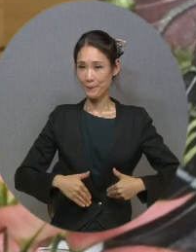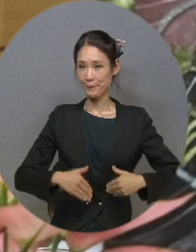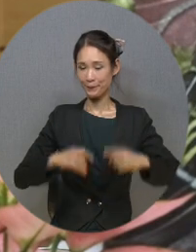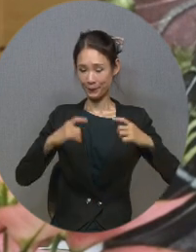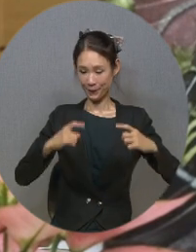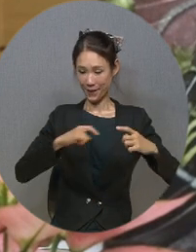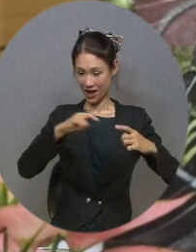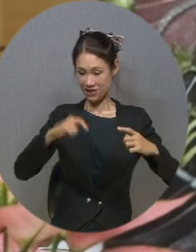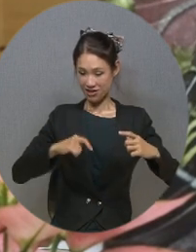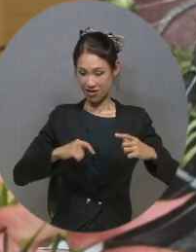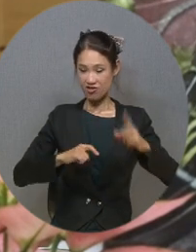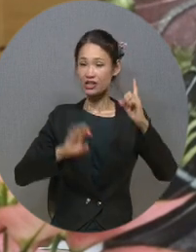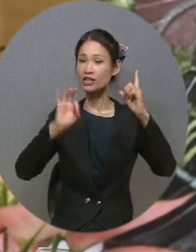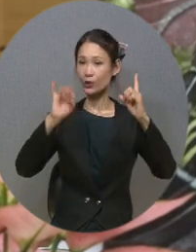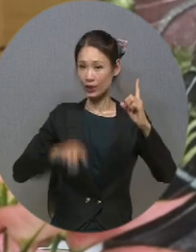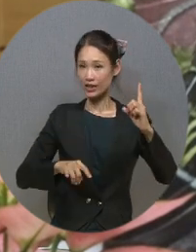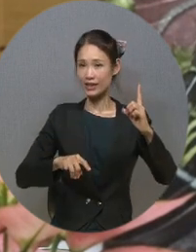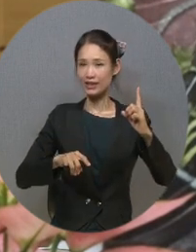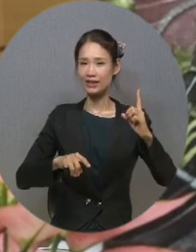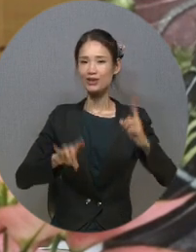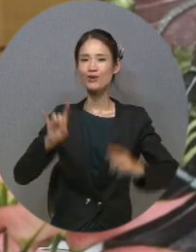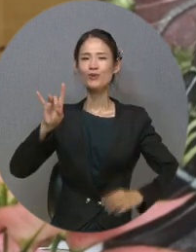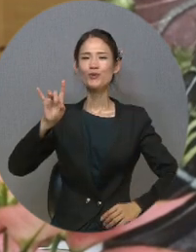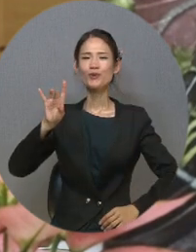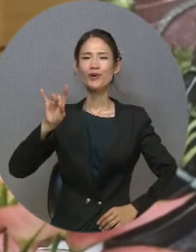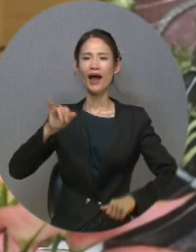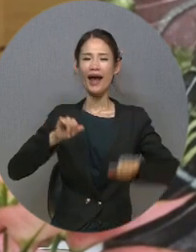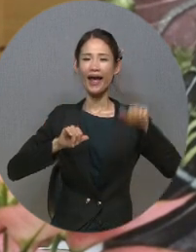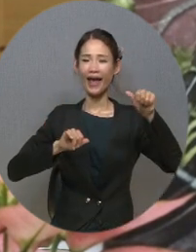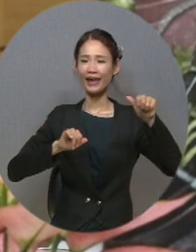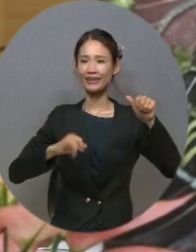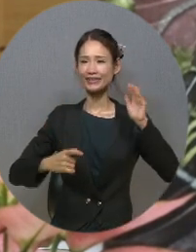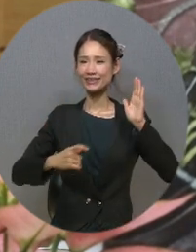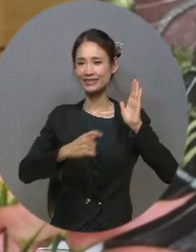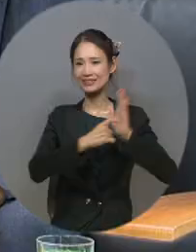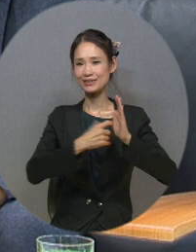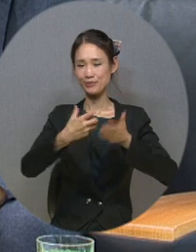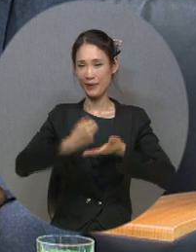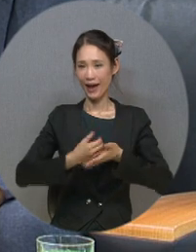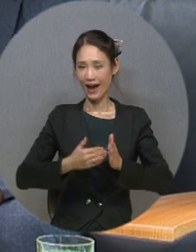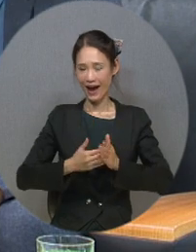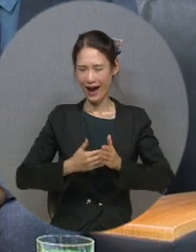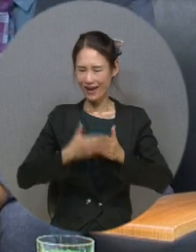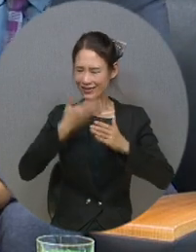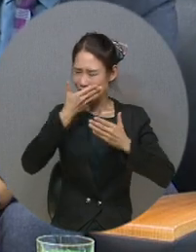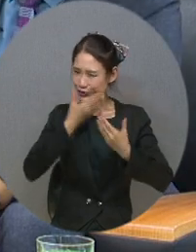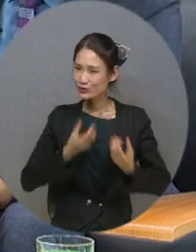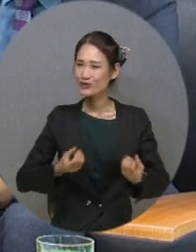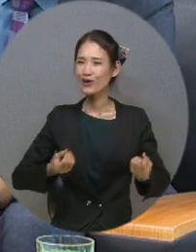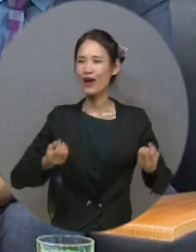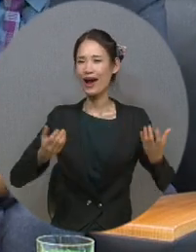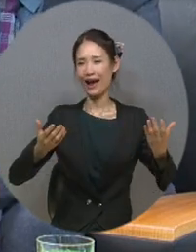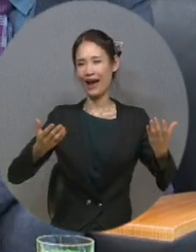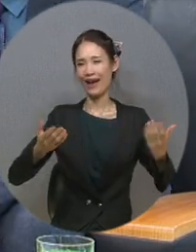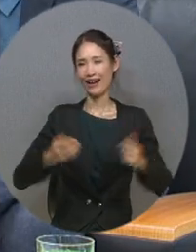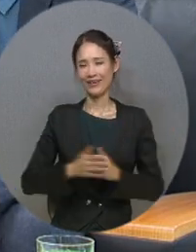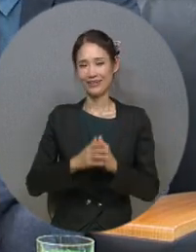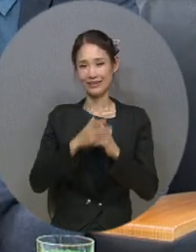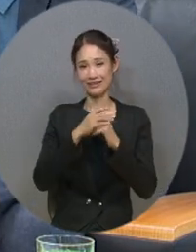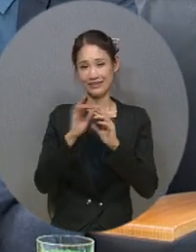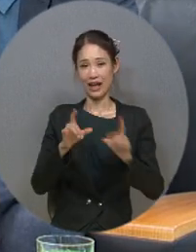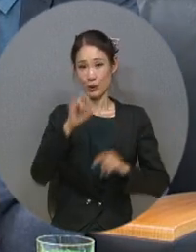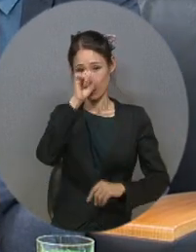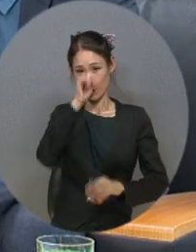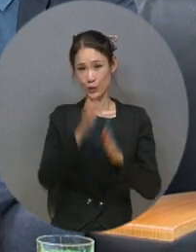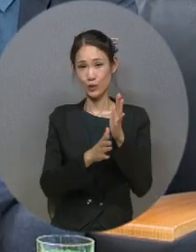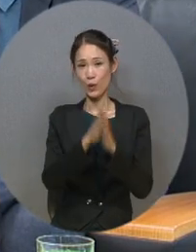지역에서 유일하게 A등급을 받으셨는데 이제 뒤늦게나마 축하드립니다. 감사합니다. 네. 살기 좋은 도시로 뽑힌